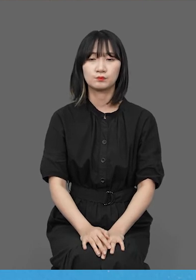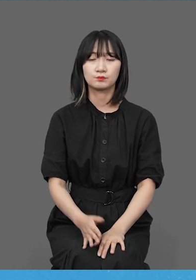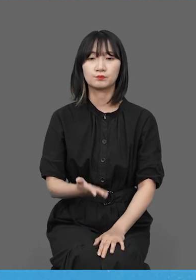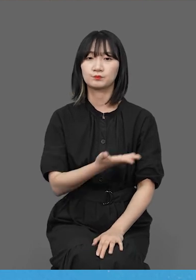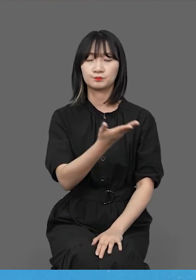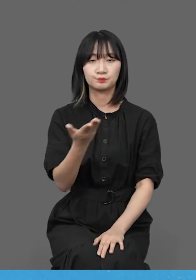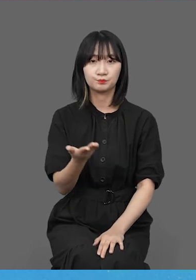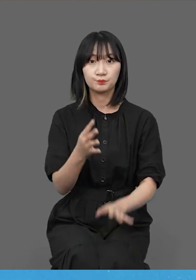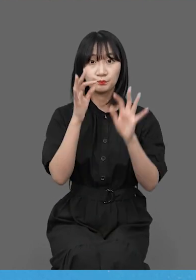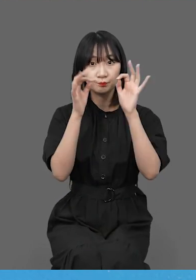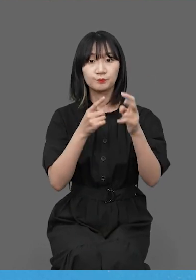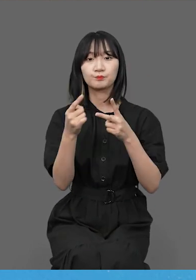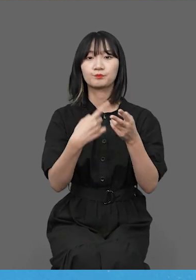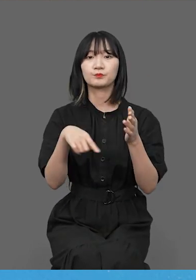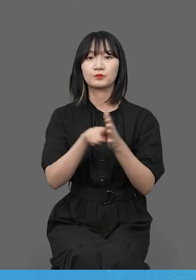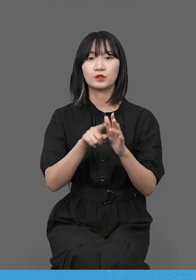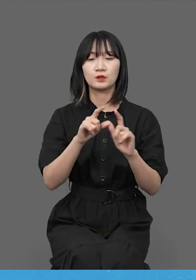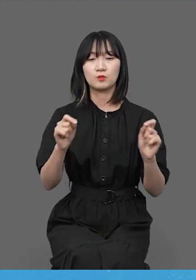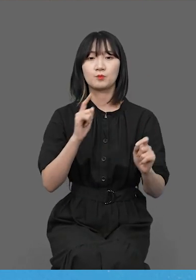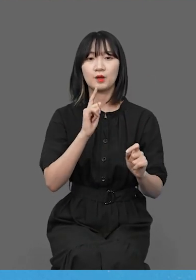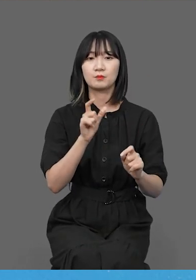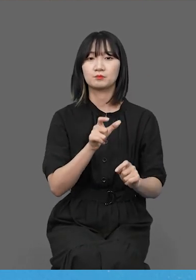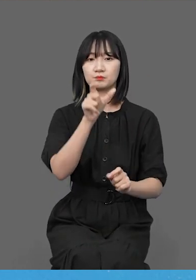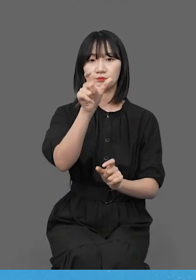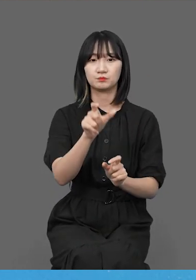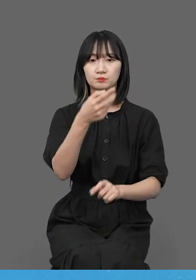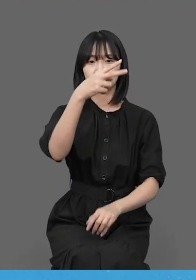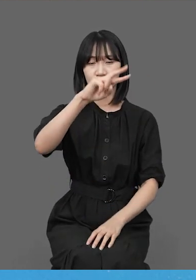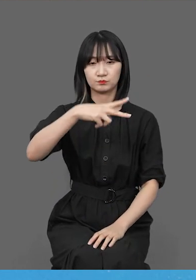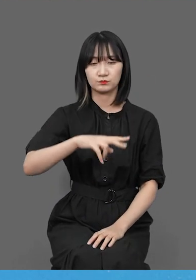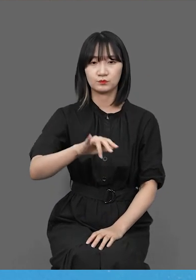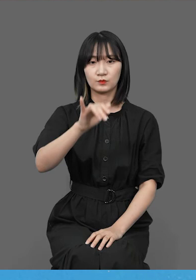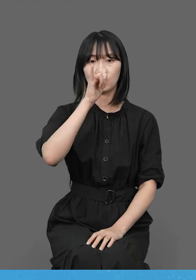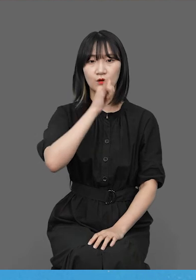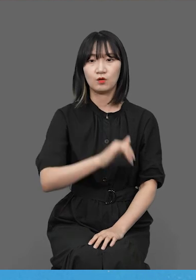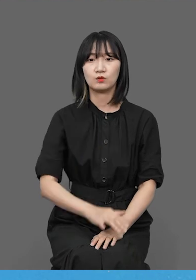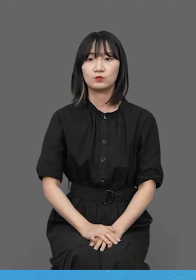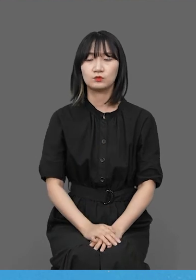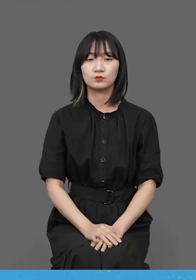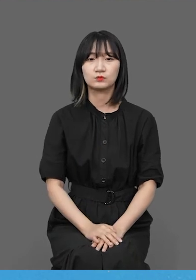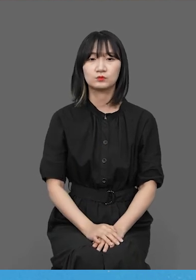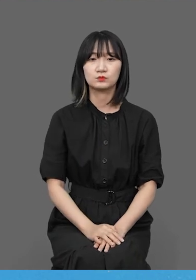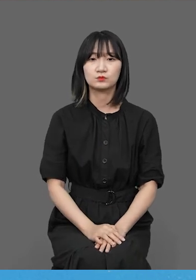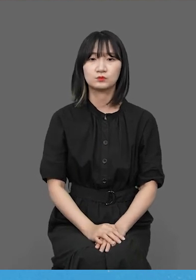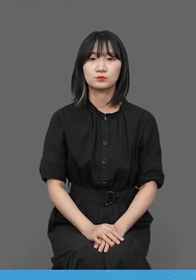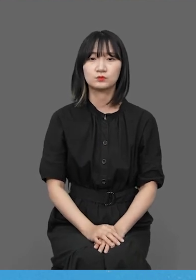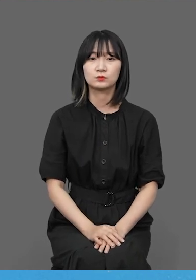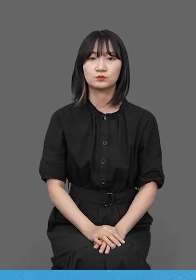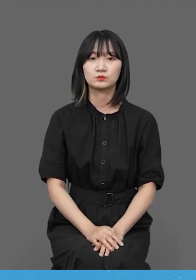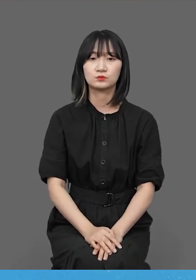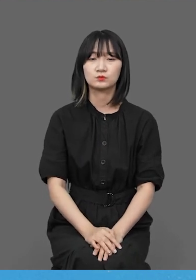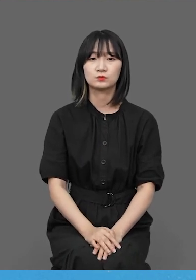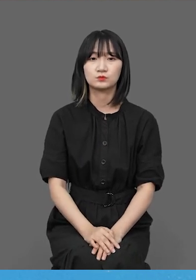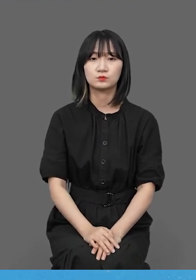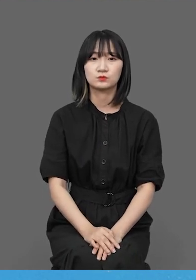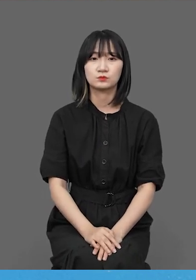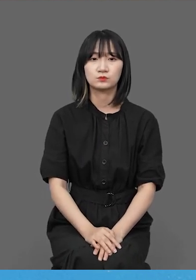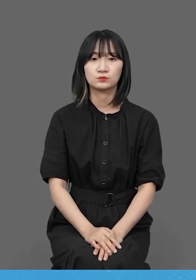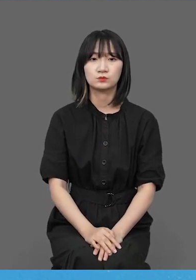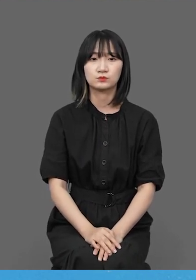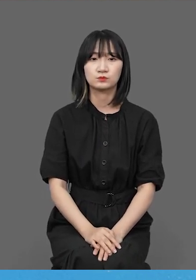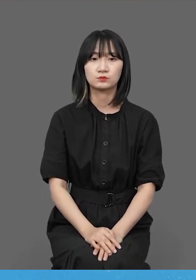보시라고 일본 말도 넣고 이제 번역도 해놨는데, 산중이라고 된 게 야마나카